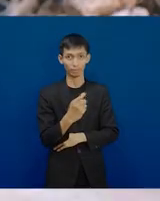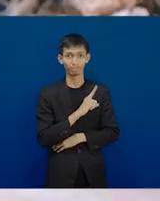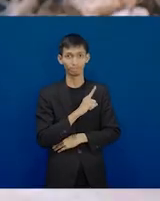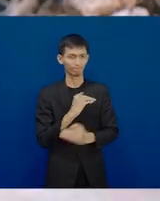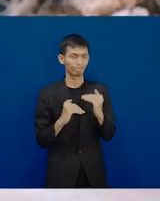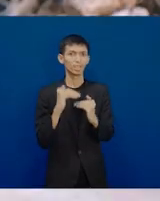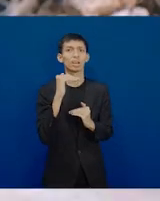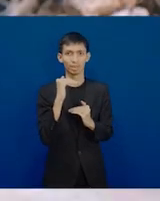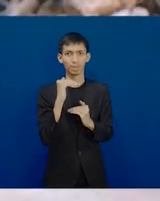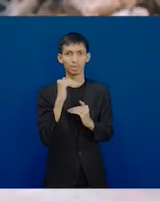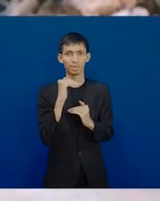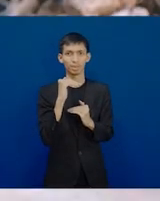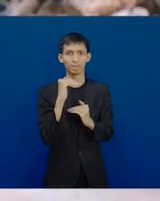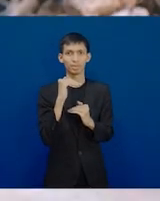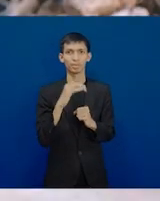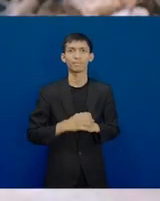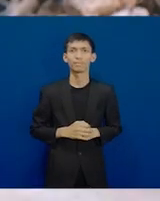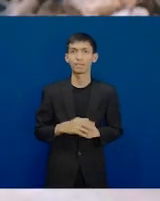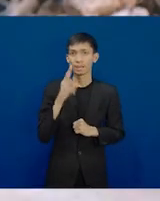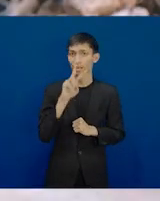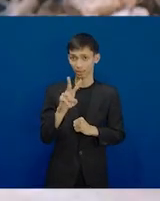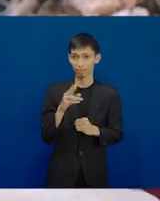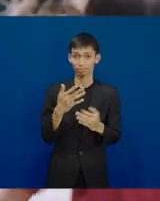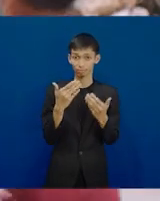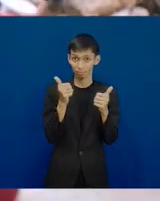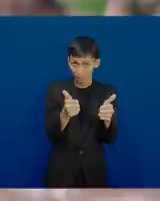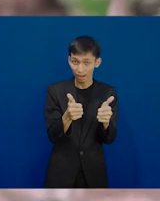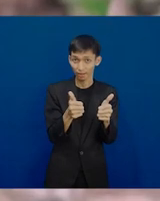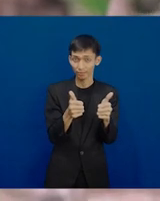kepercayaan diri mereka itu lebih lebih